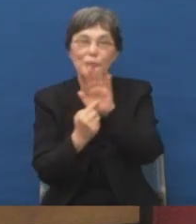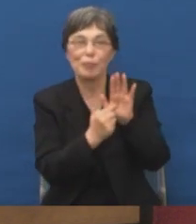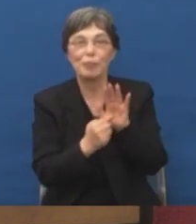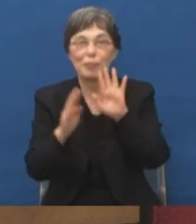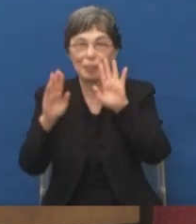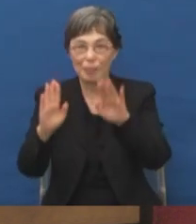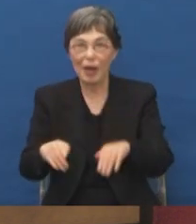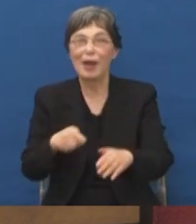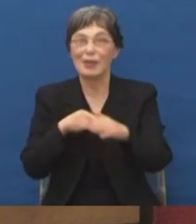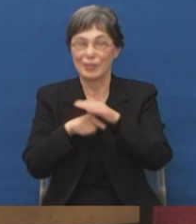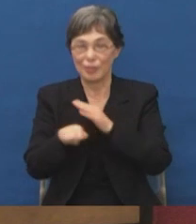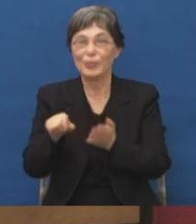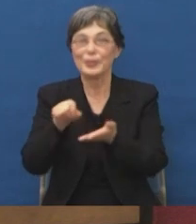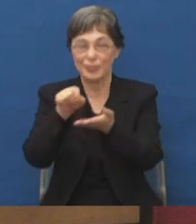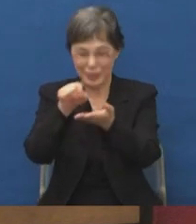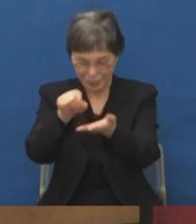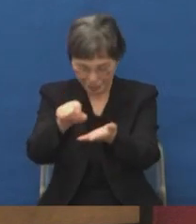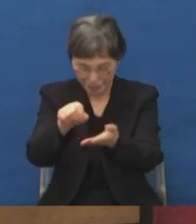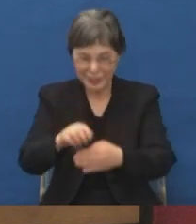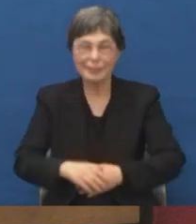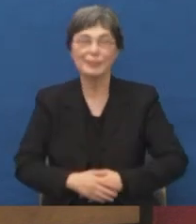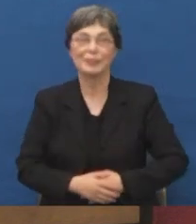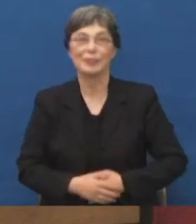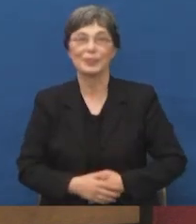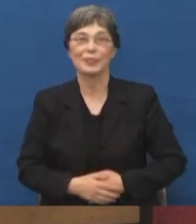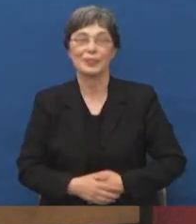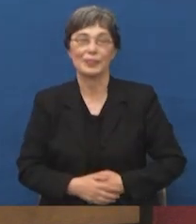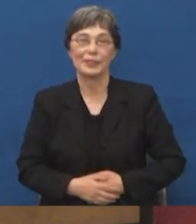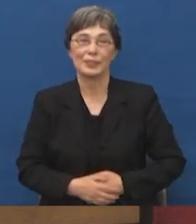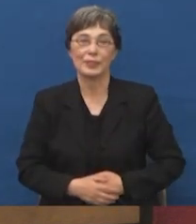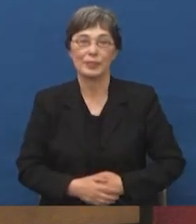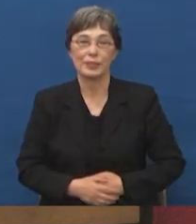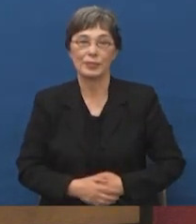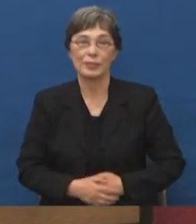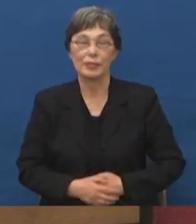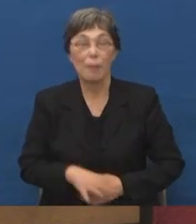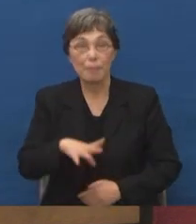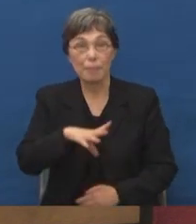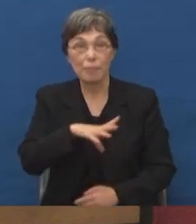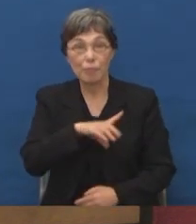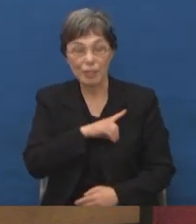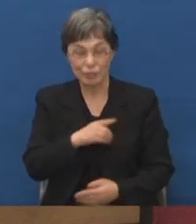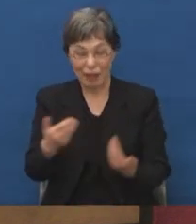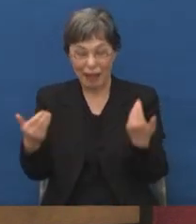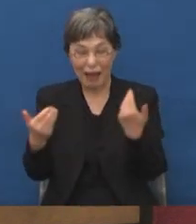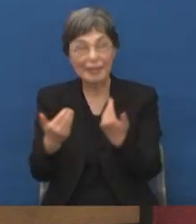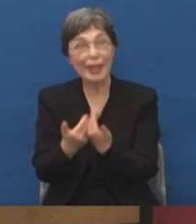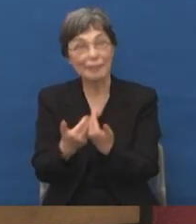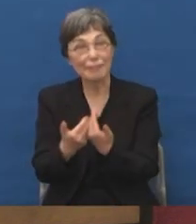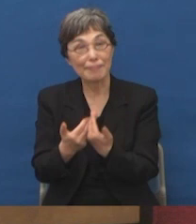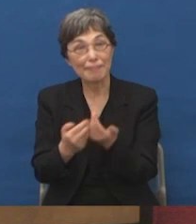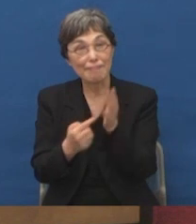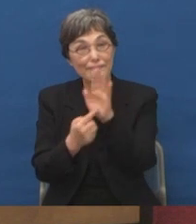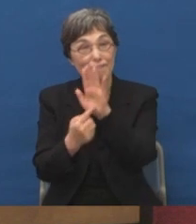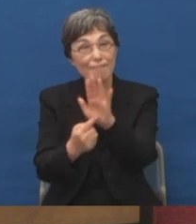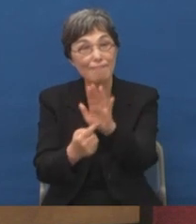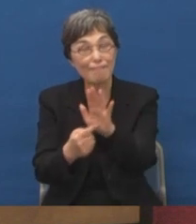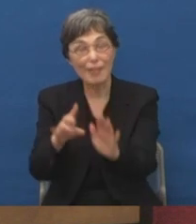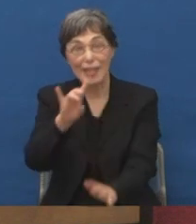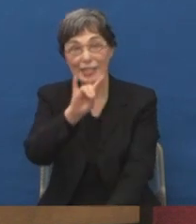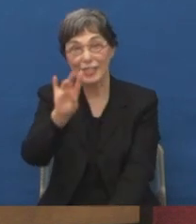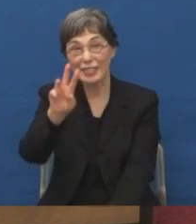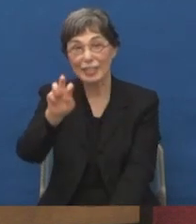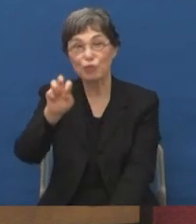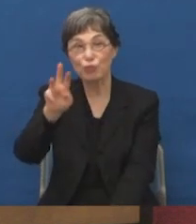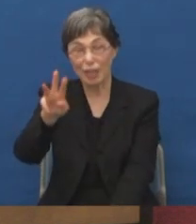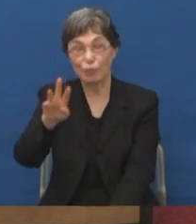ので、私はその理由を述べ討論いたします。まず反対を表明しています議第33